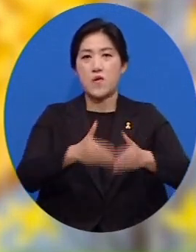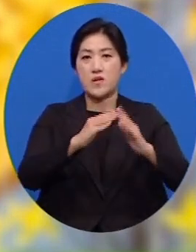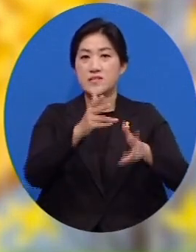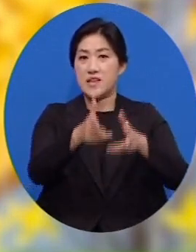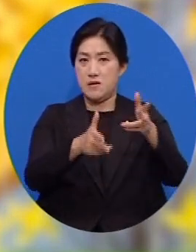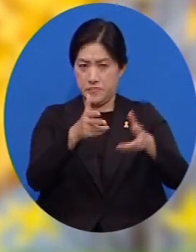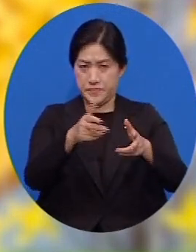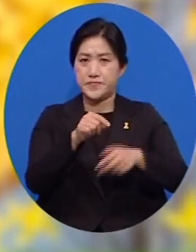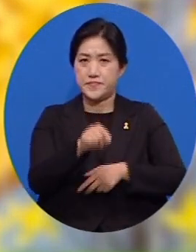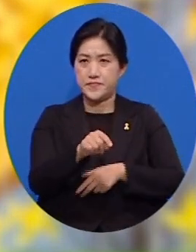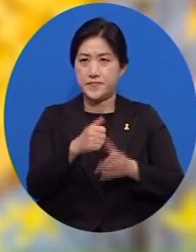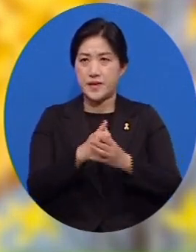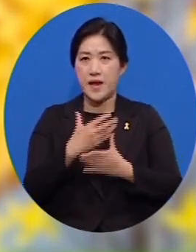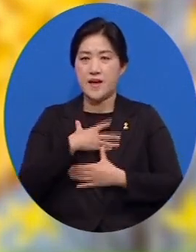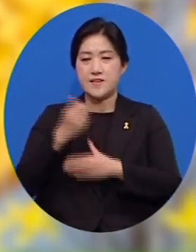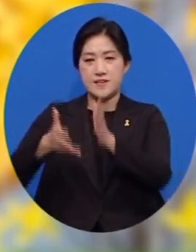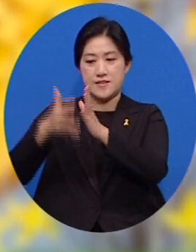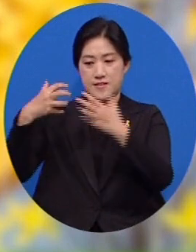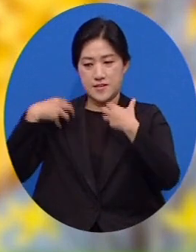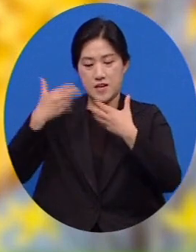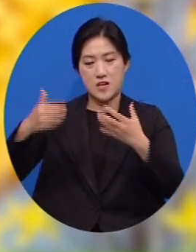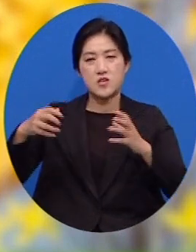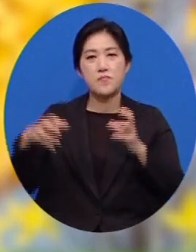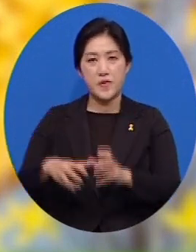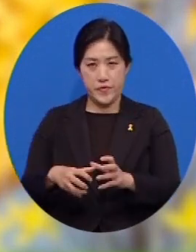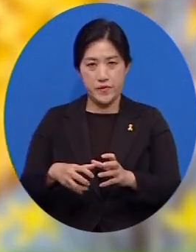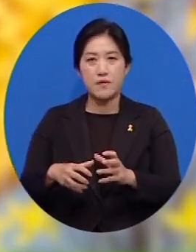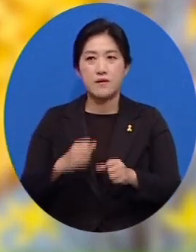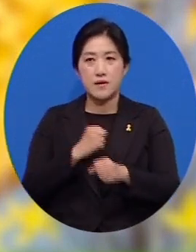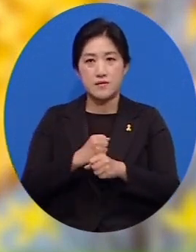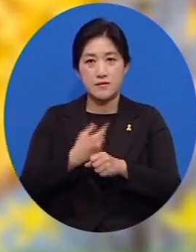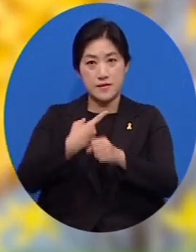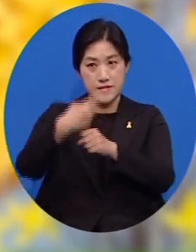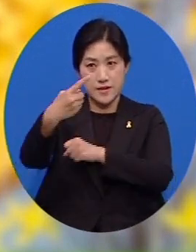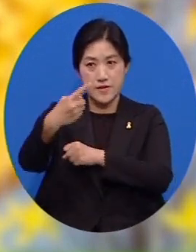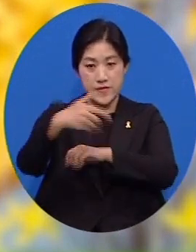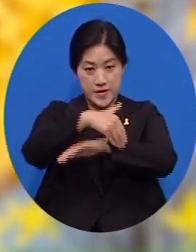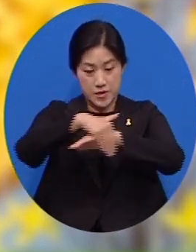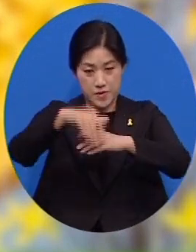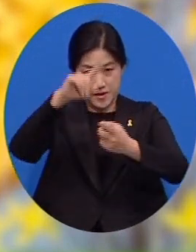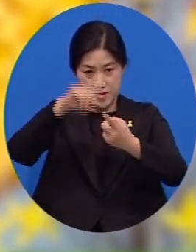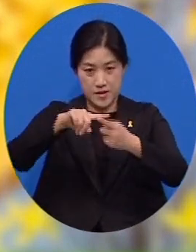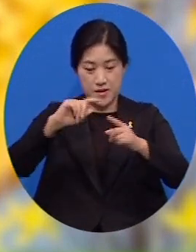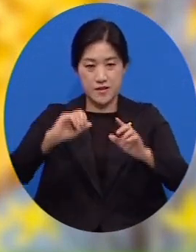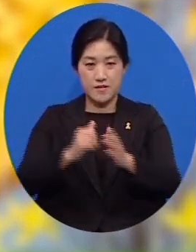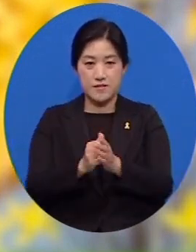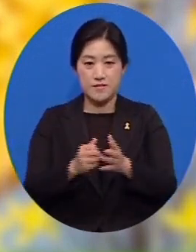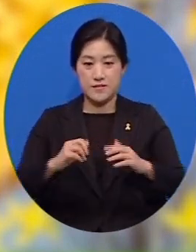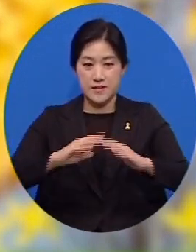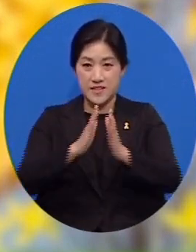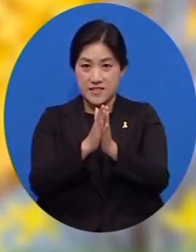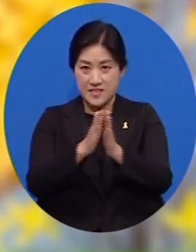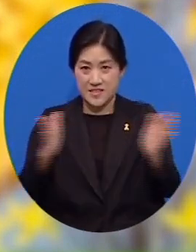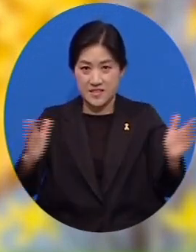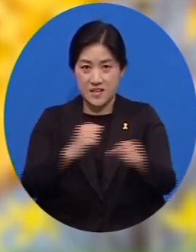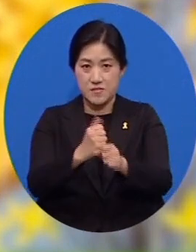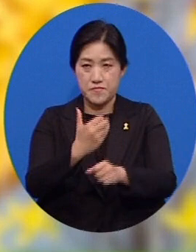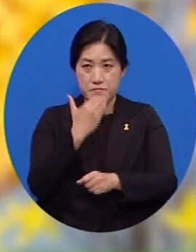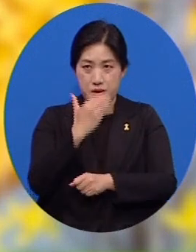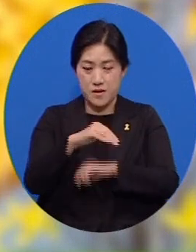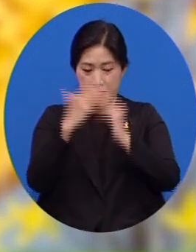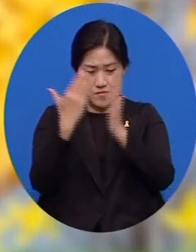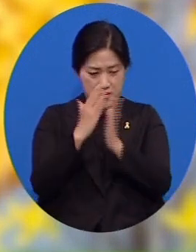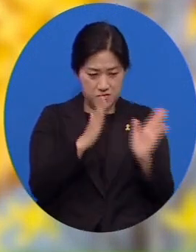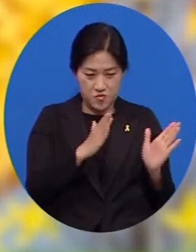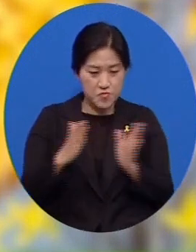건립사업은 안산시와 협력하여 내년에 계획대로 착공될 수 있도록